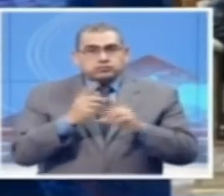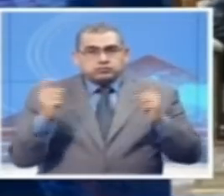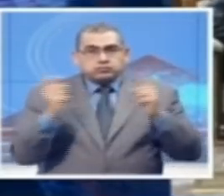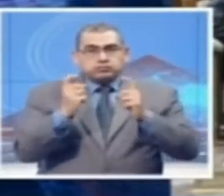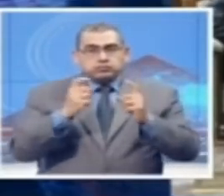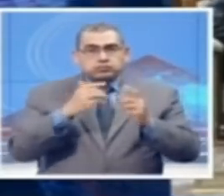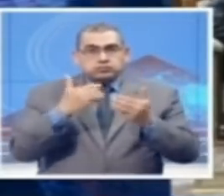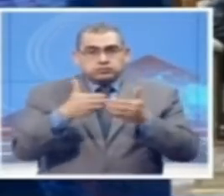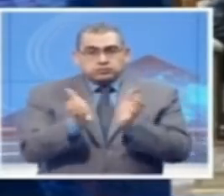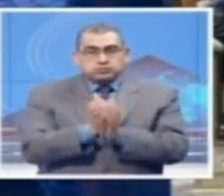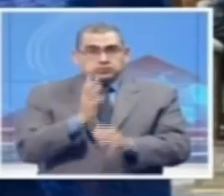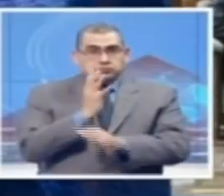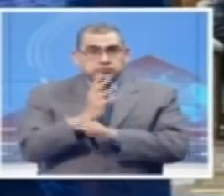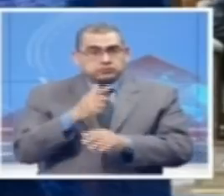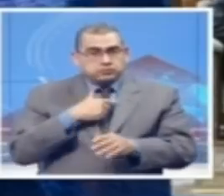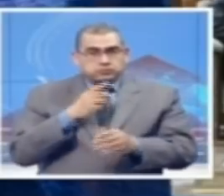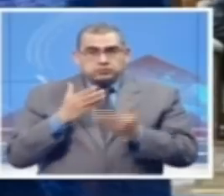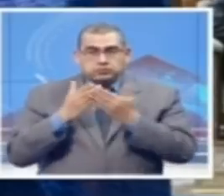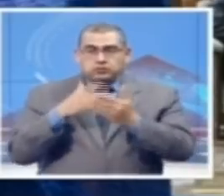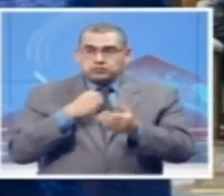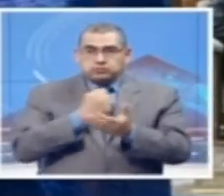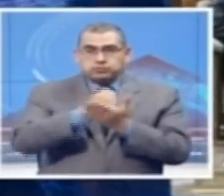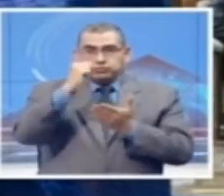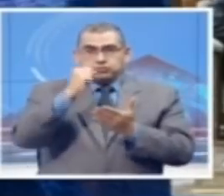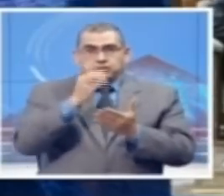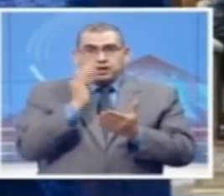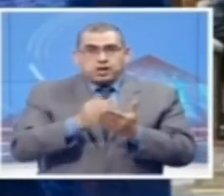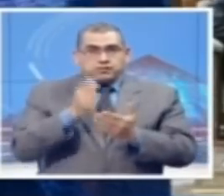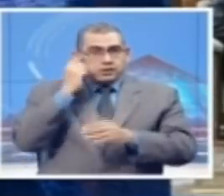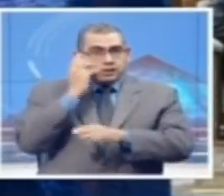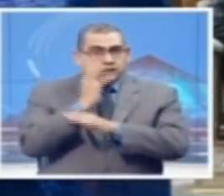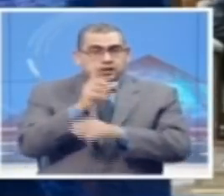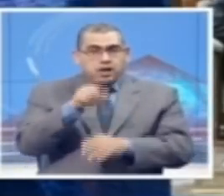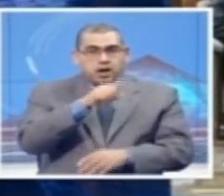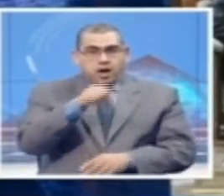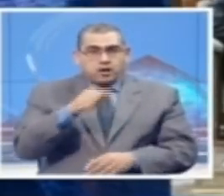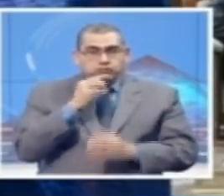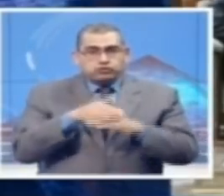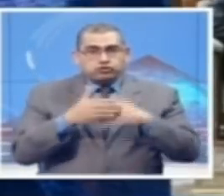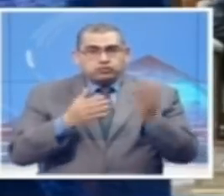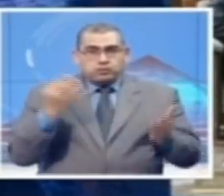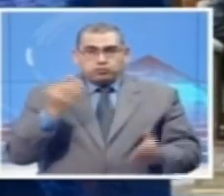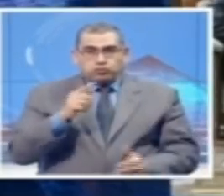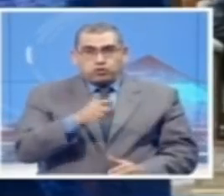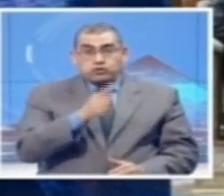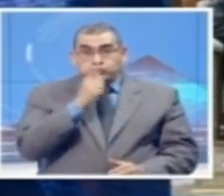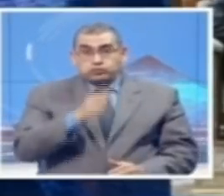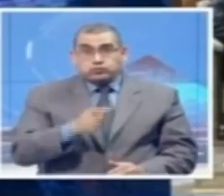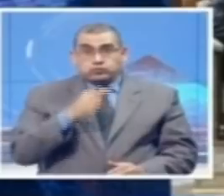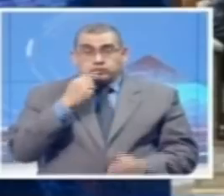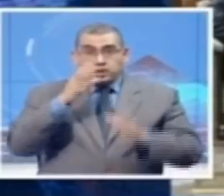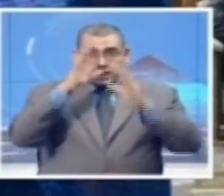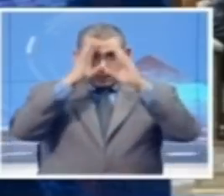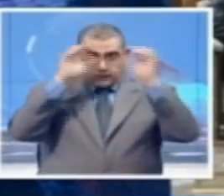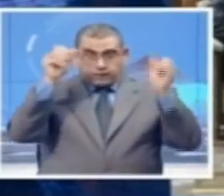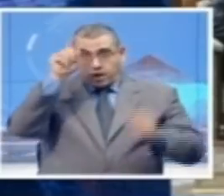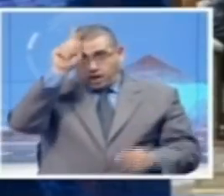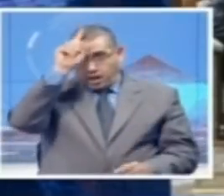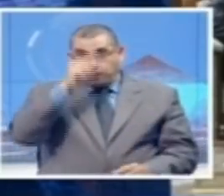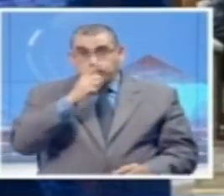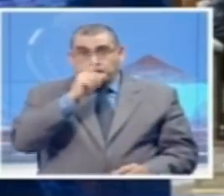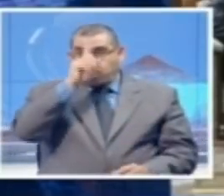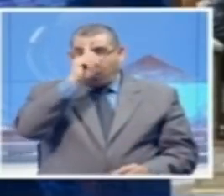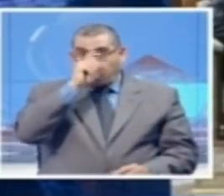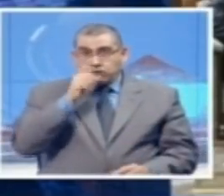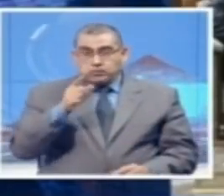ومقاومة هذه الجماعات والقضاء على هذا الفكر المنحرف المضلل. من جانبه أكد السفير الألماني أن الأزهر